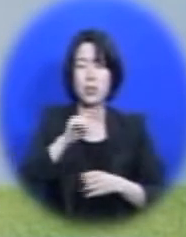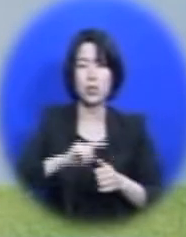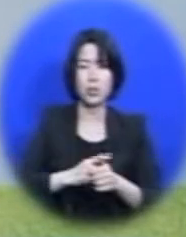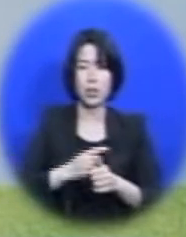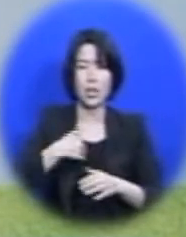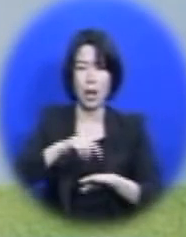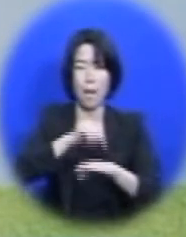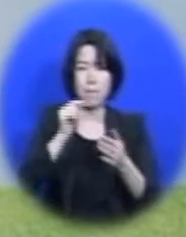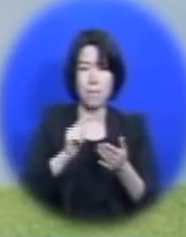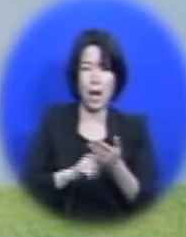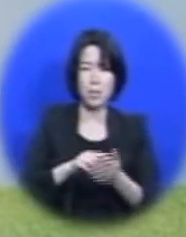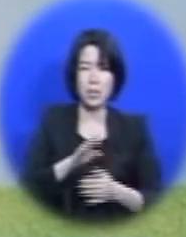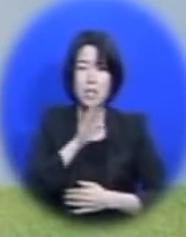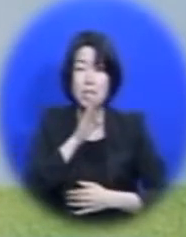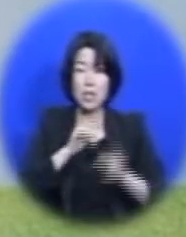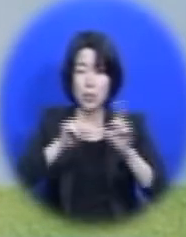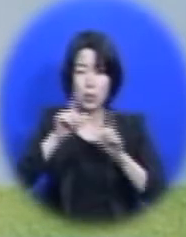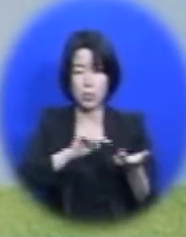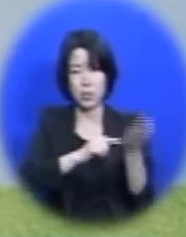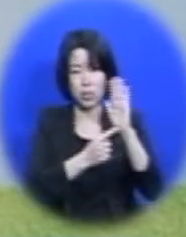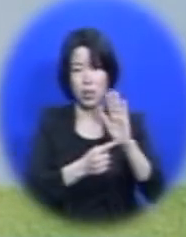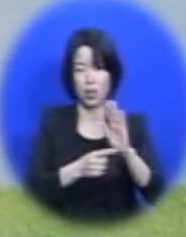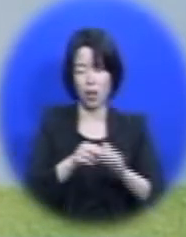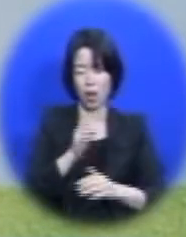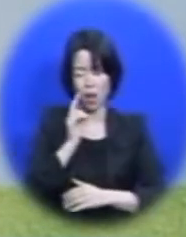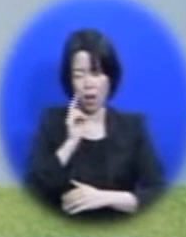실상이 드러나는 것은 끔찍한 일입니다.